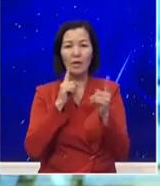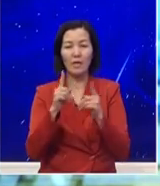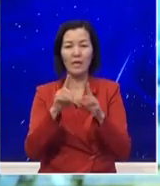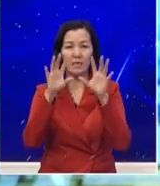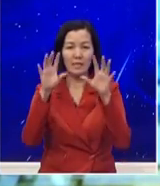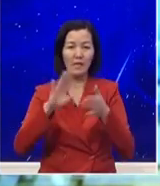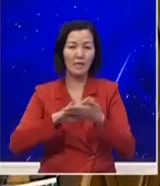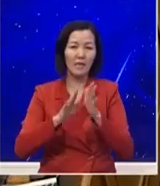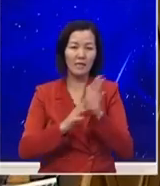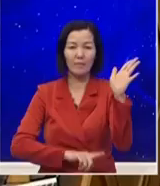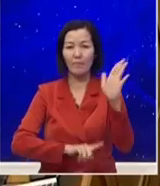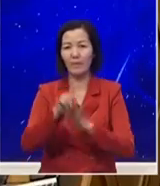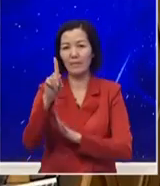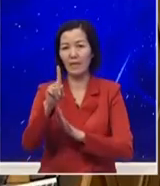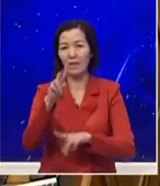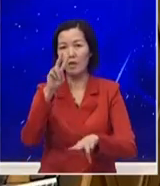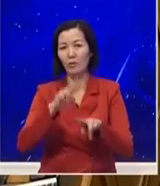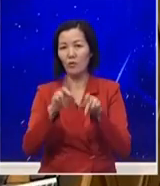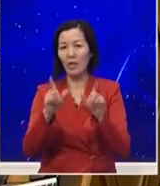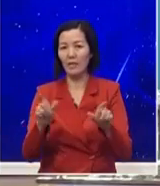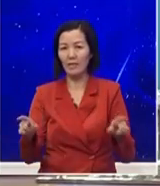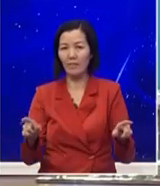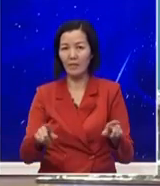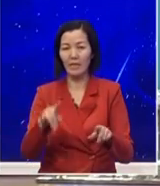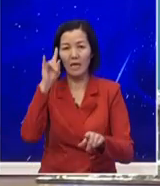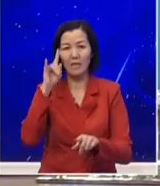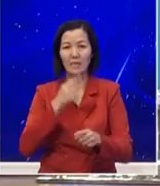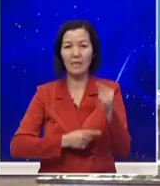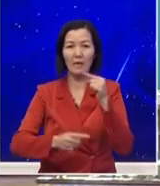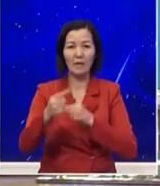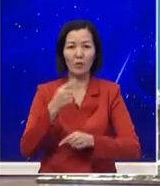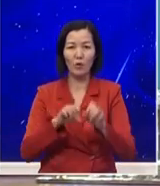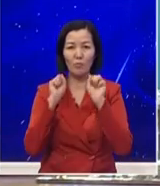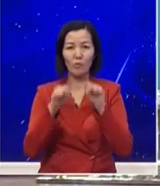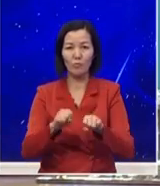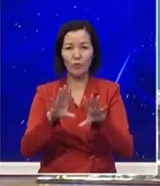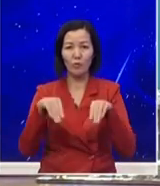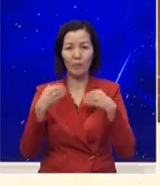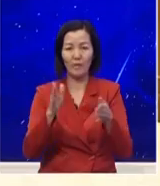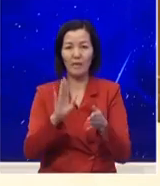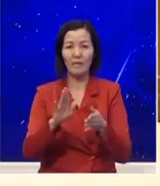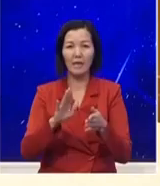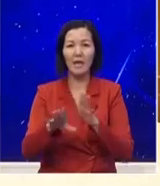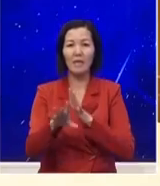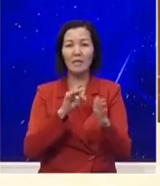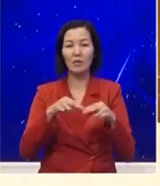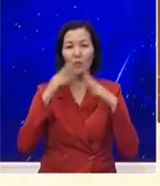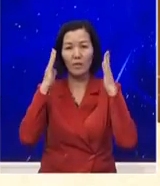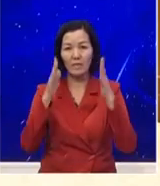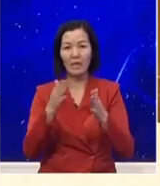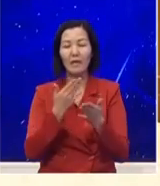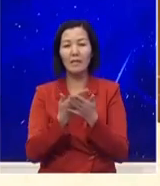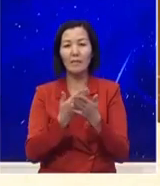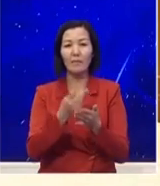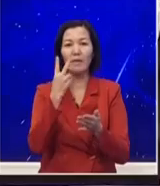бойда сотталған қазақстандықтарды елге қайтаруға мүмкіндік туады. Бұл келісімде азаматтың да таңдауы ескеріледі. Егер